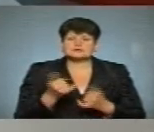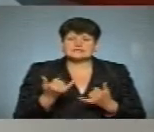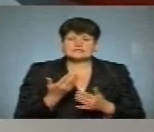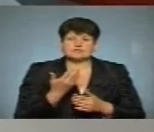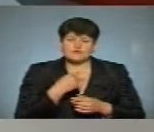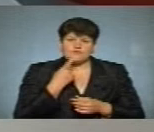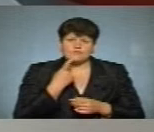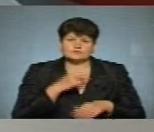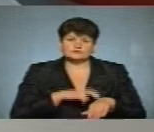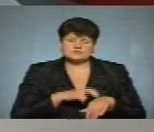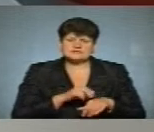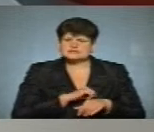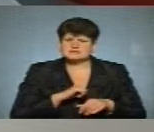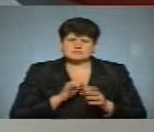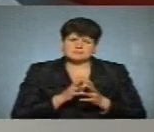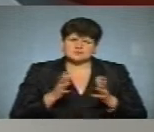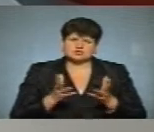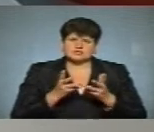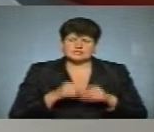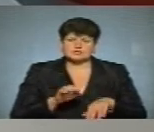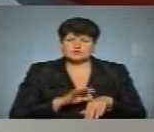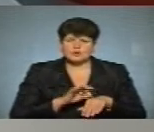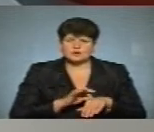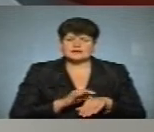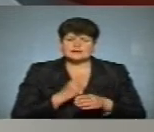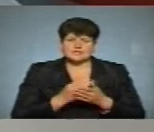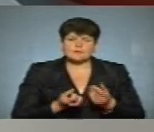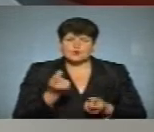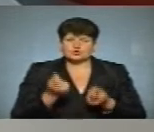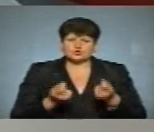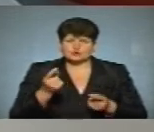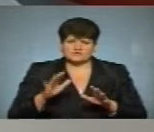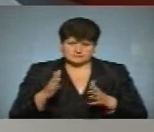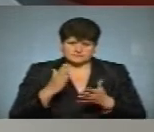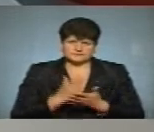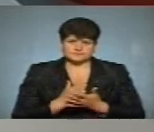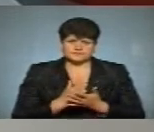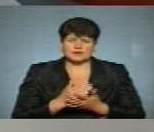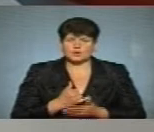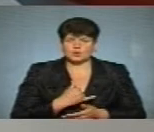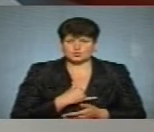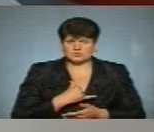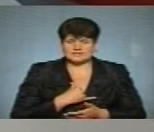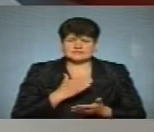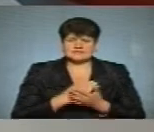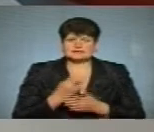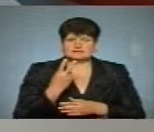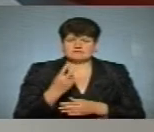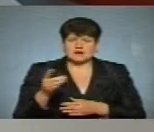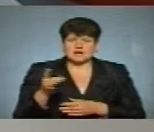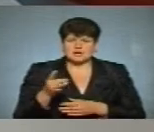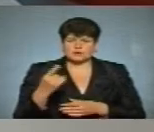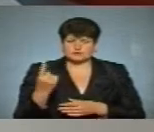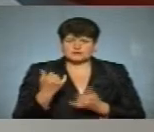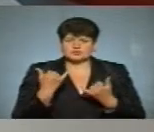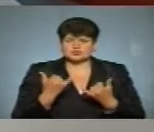словами епідеміологів, найбільша кількість хворих і нові поодинокі випадки виявляються? Так, в нас є два райони в області, які